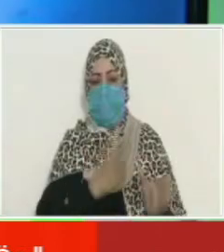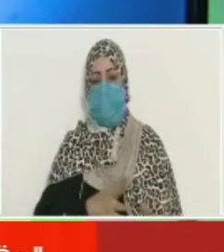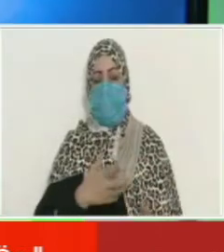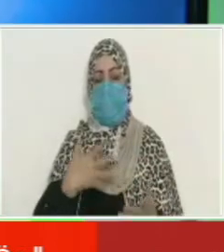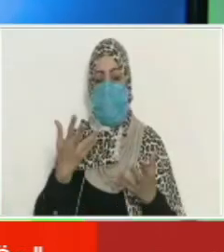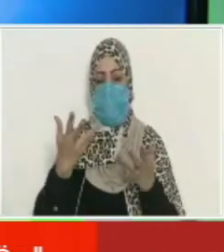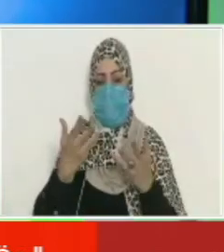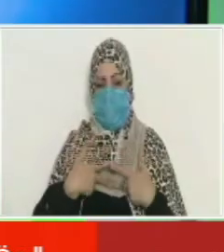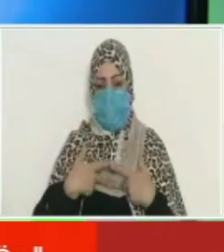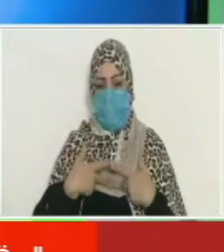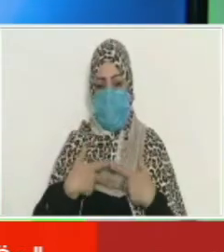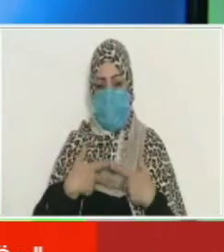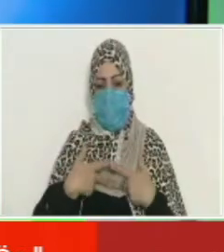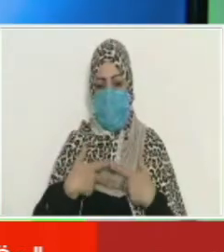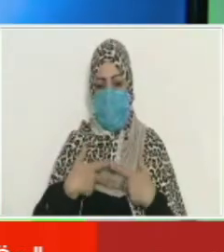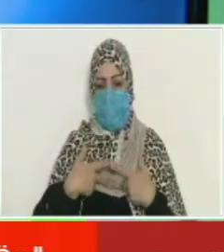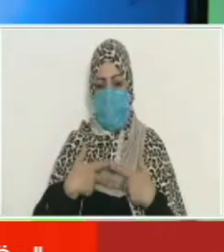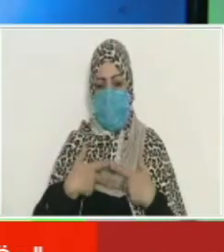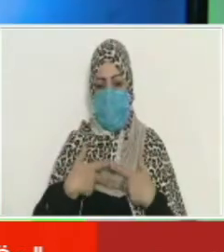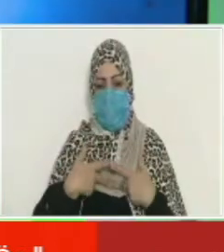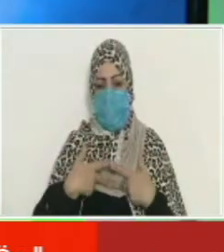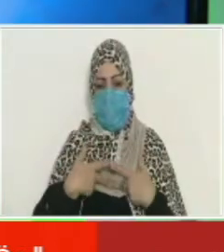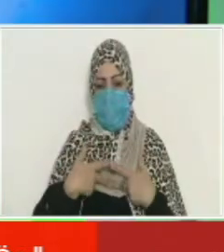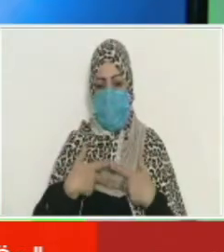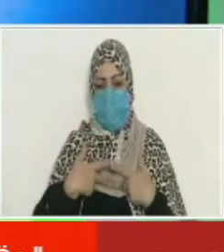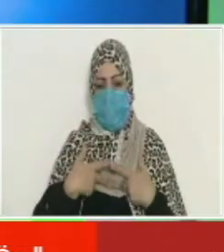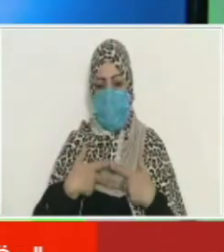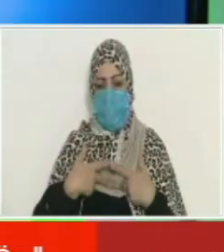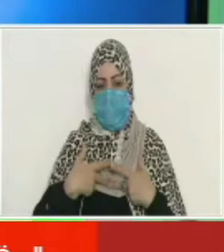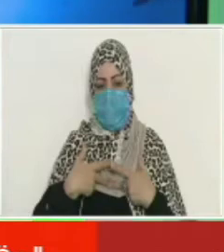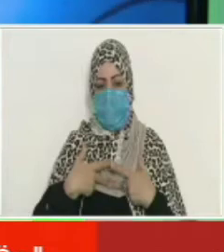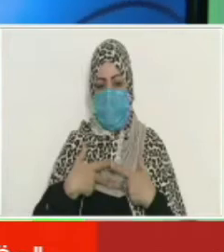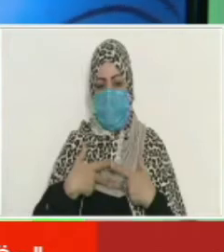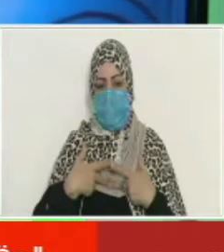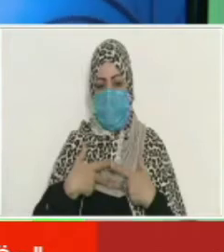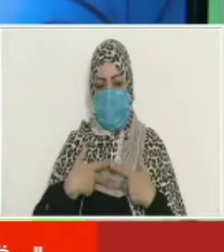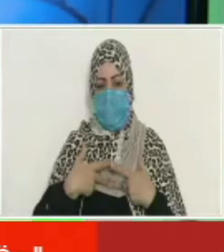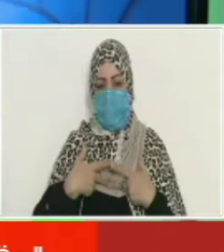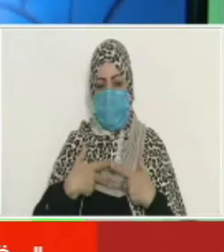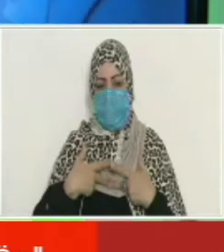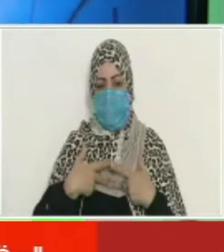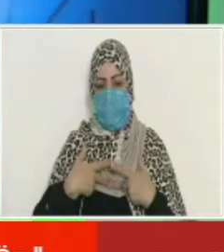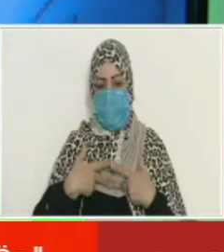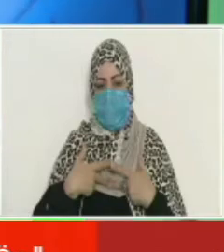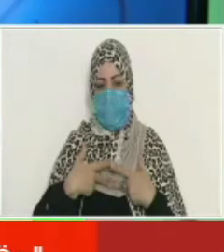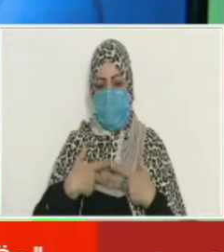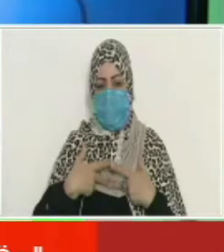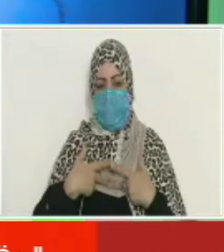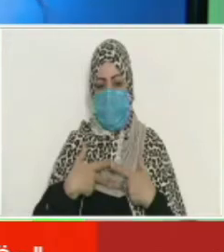وزوجته وزوجته خلفت زوج بنات في مكان قبله في دار أخرى،